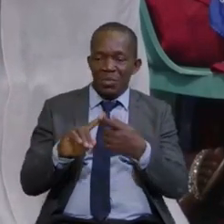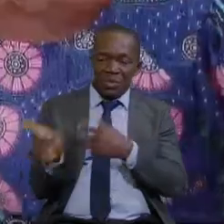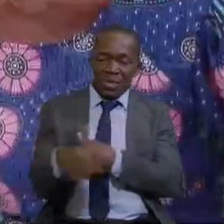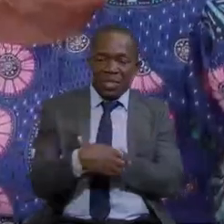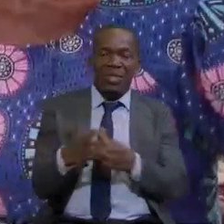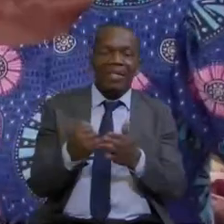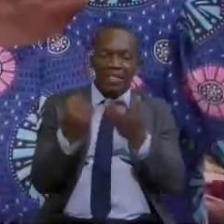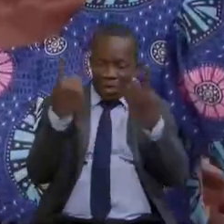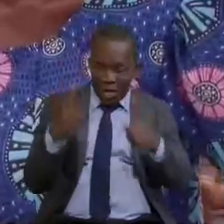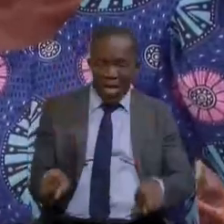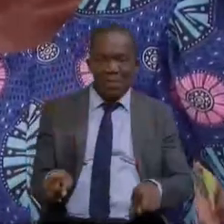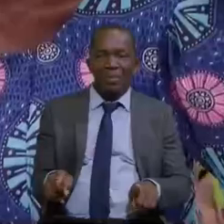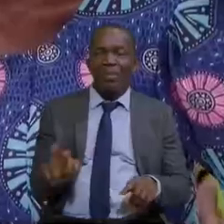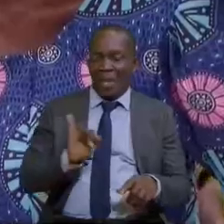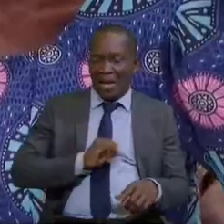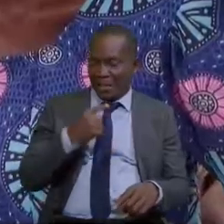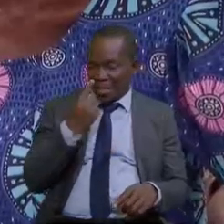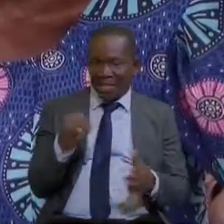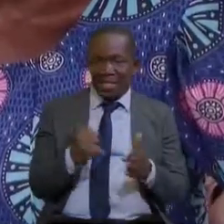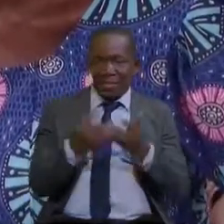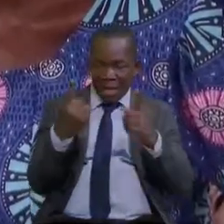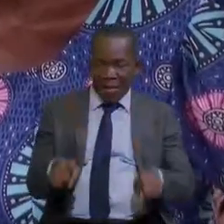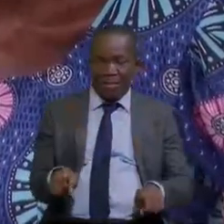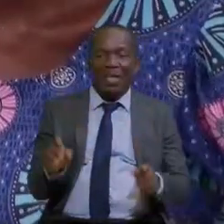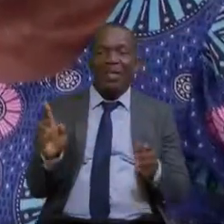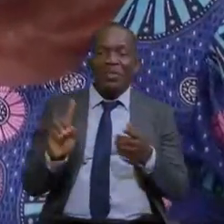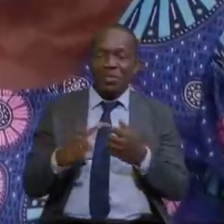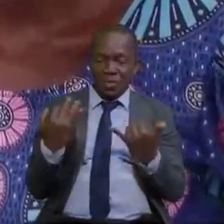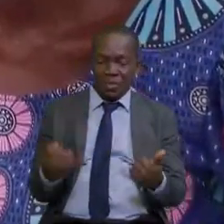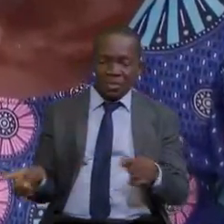t'arriver. Aujourd'hui,